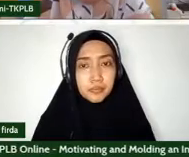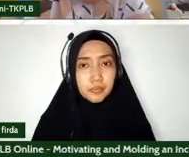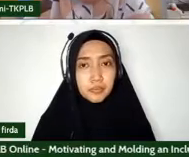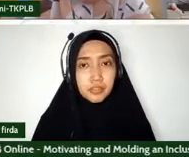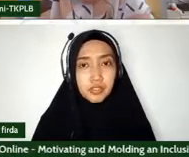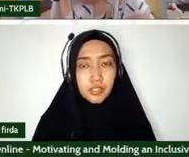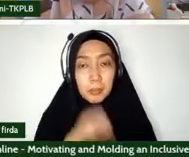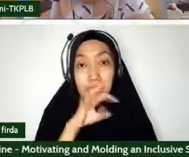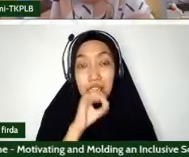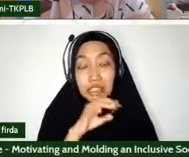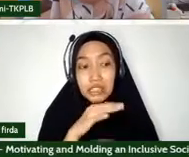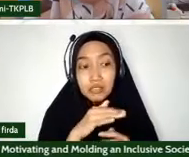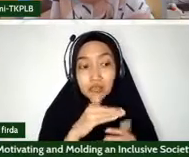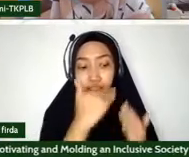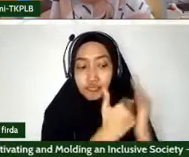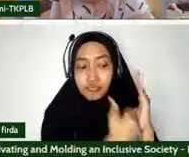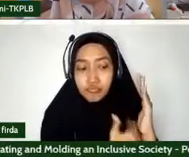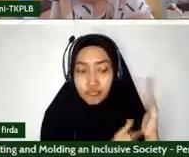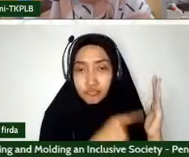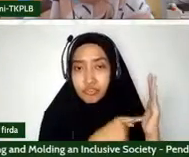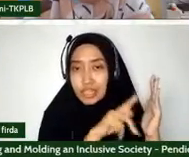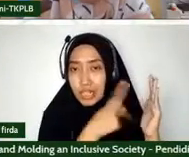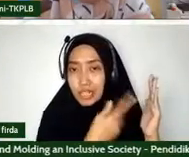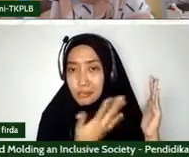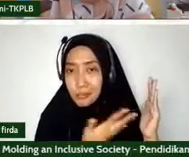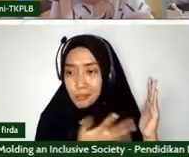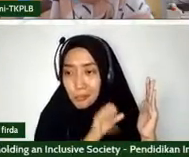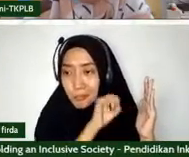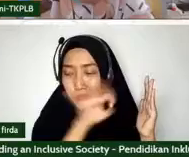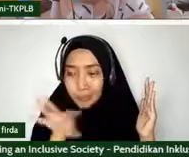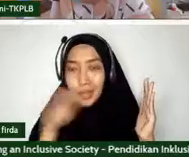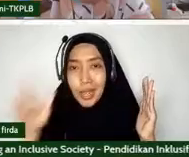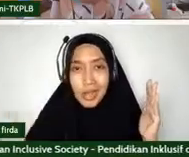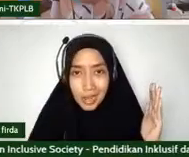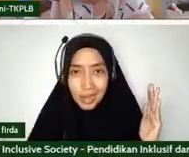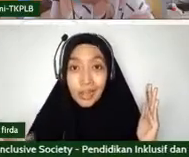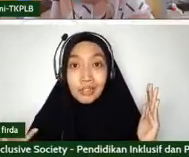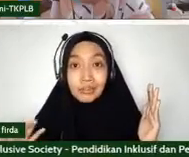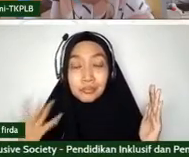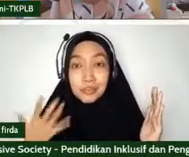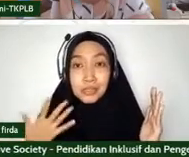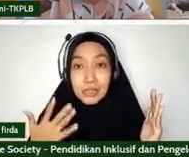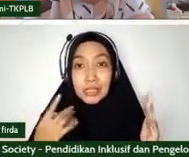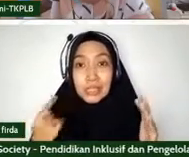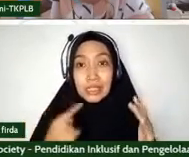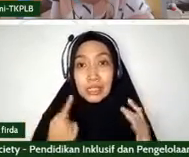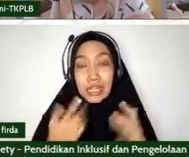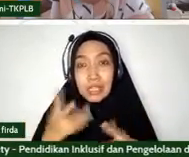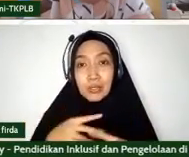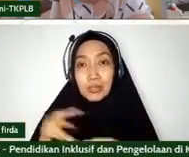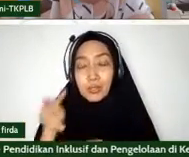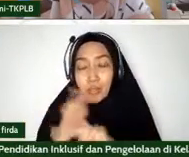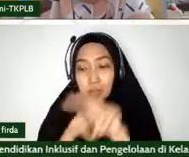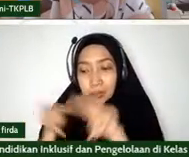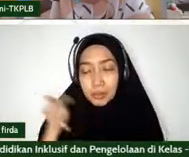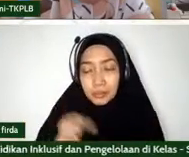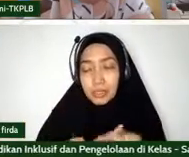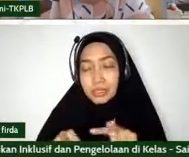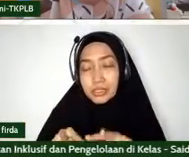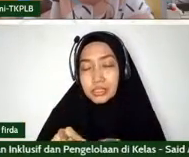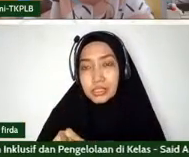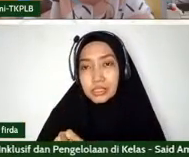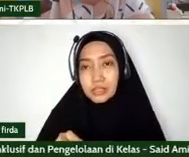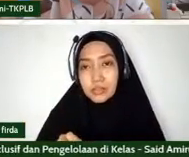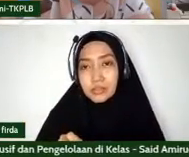menjelaskan ke anak-anak aturannya seperti apa di kelas. Terus kita juga mungkin bisa mengobservasi, gitu